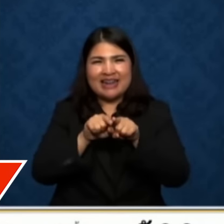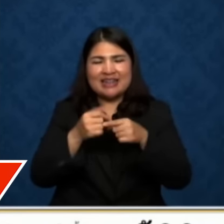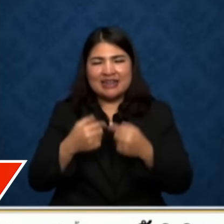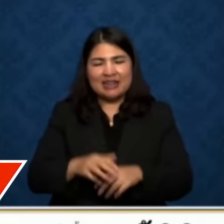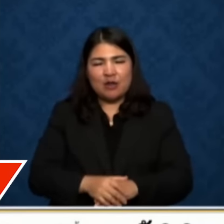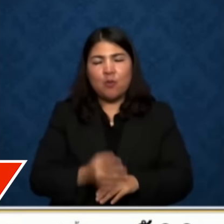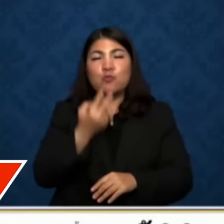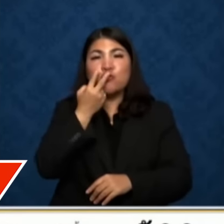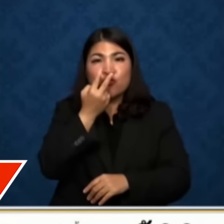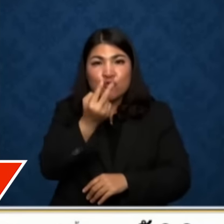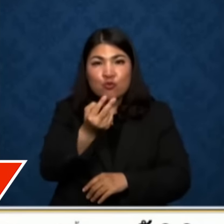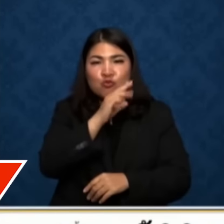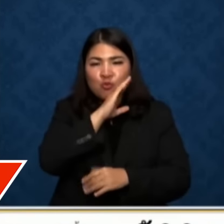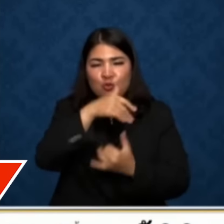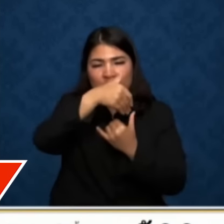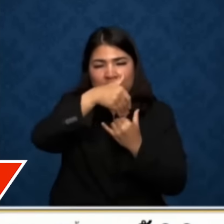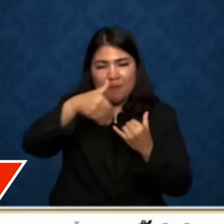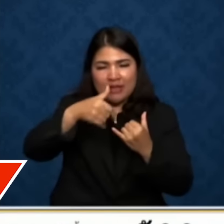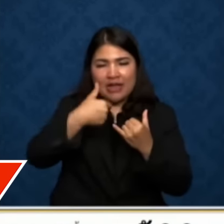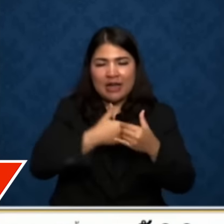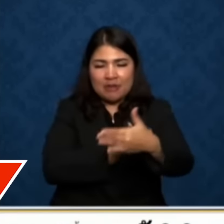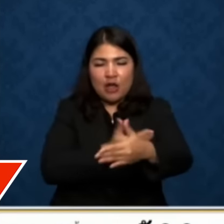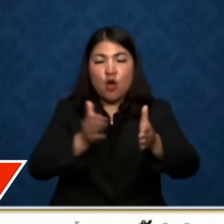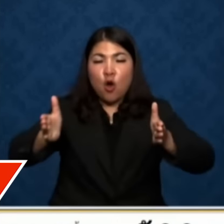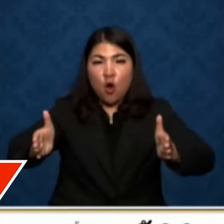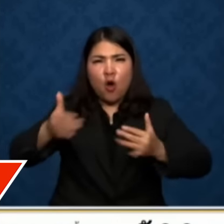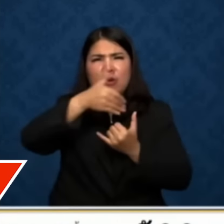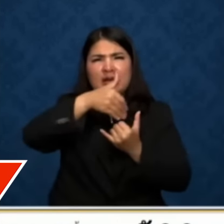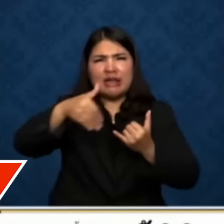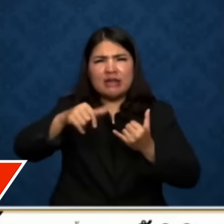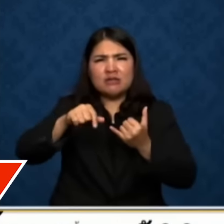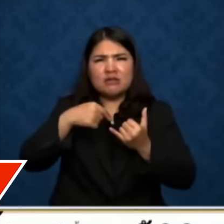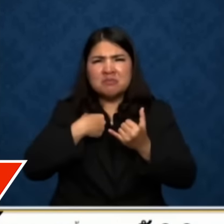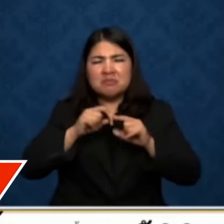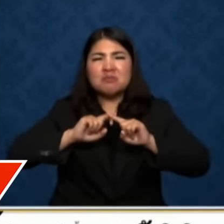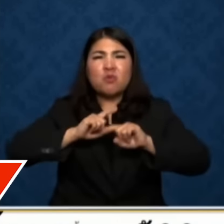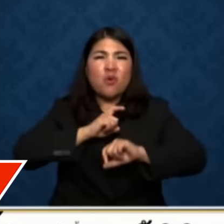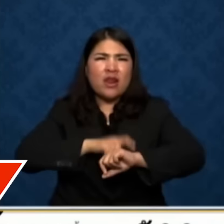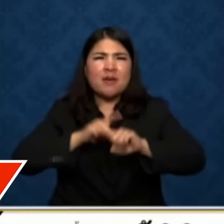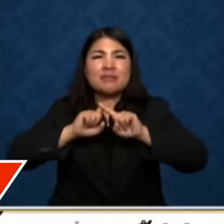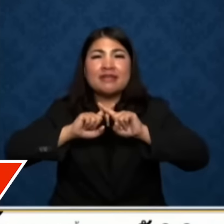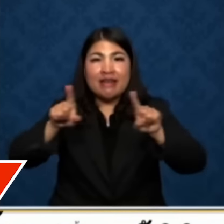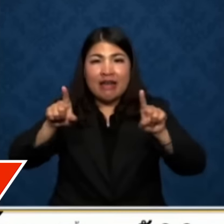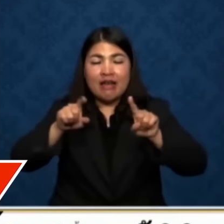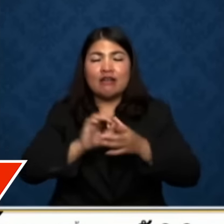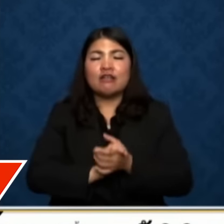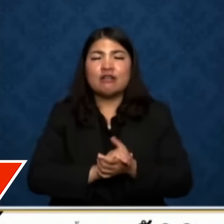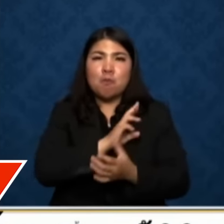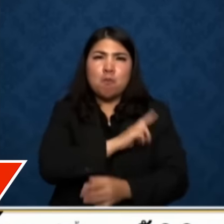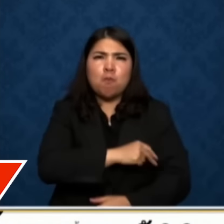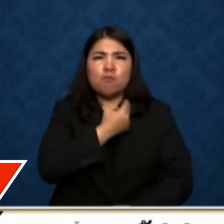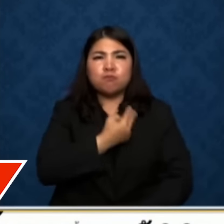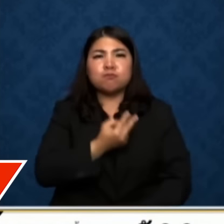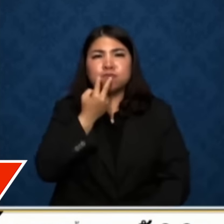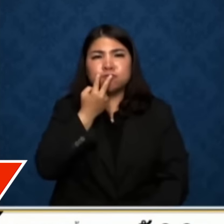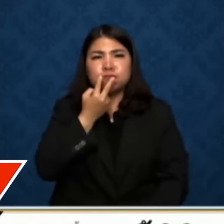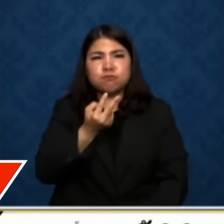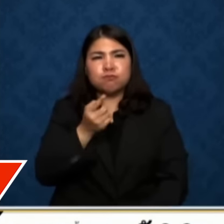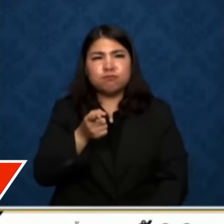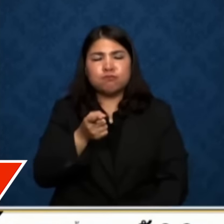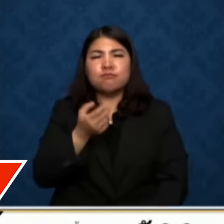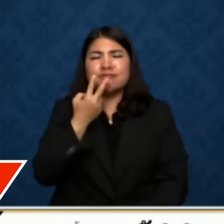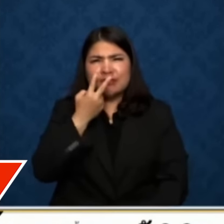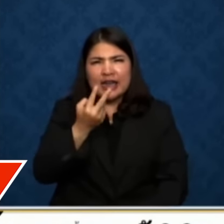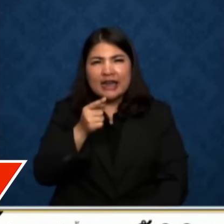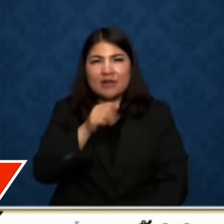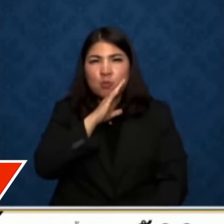ดูครับว่าระยะเวลาในการผ่าตัดกับเวลาที่อยู่ในห้องผ่าตัดเนี่ยนะครับมันไม่เหมือนกันหมอเราเนี่ยนะครับมองเห็นเวลาแบบนี้ปุ๊บ